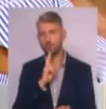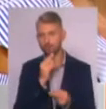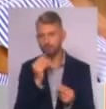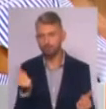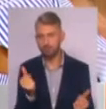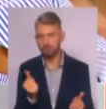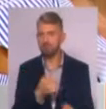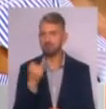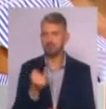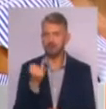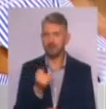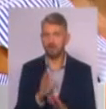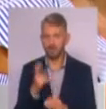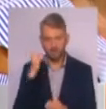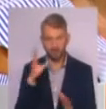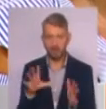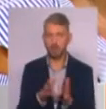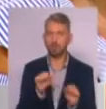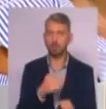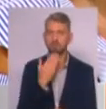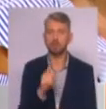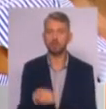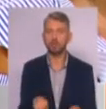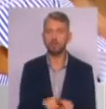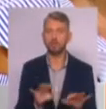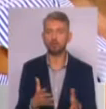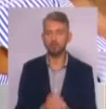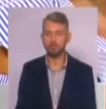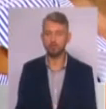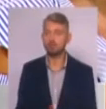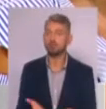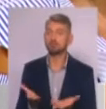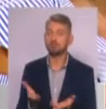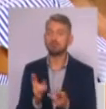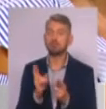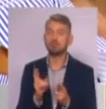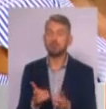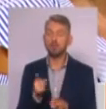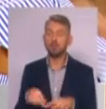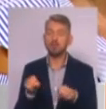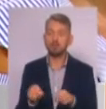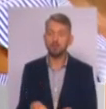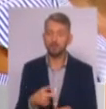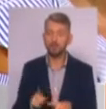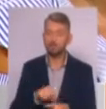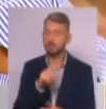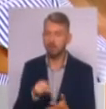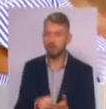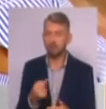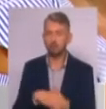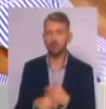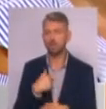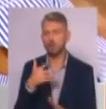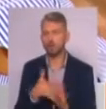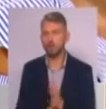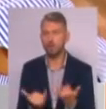цікава тенденція, це тільки у Київенерго можна спитати, чому так відбувається. Прошу, пані Людмило, яким чином ви вирішуєте ці питання? Тому що я розумію,